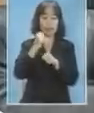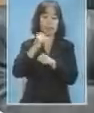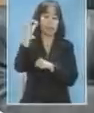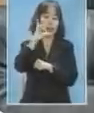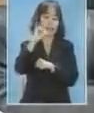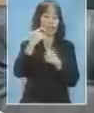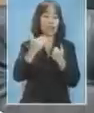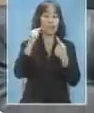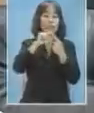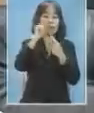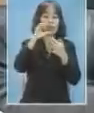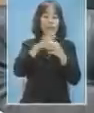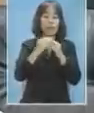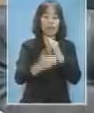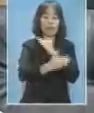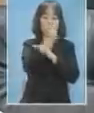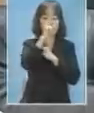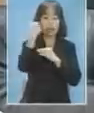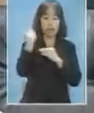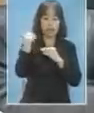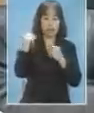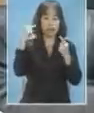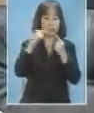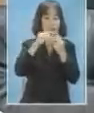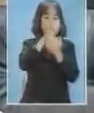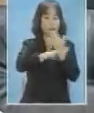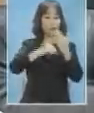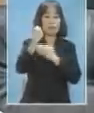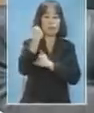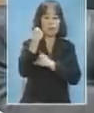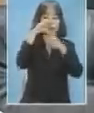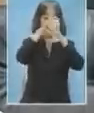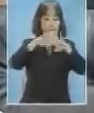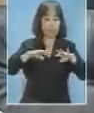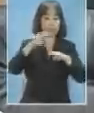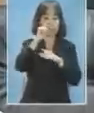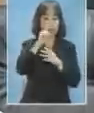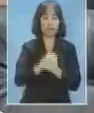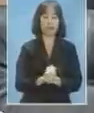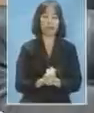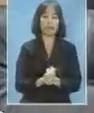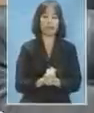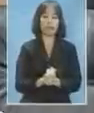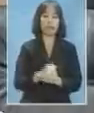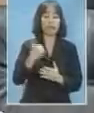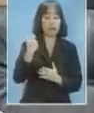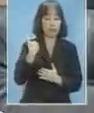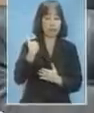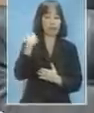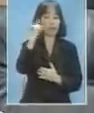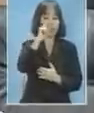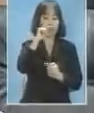ป็นโอกาสก็คือการที่เราจะมีประชาคมความมั่นคงการเมืองและความมั่นคงอาเซียนเราจะมีสิ่งที่เ